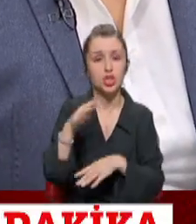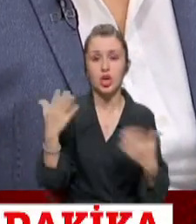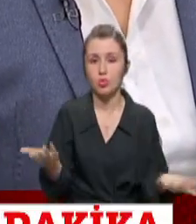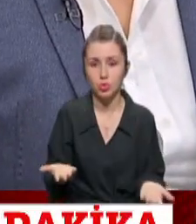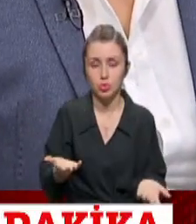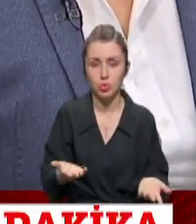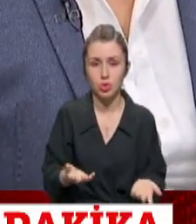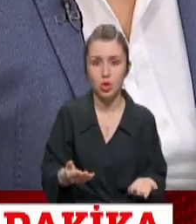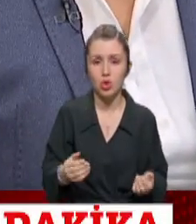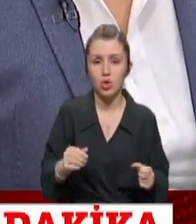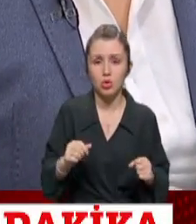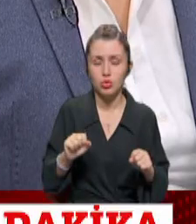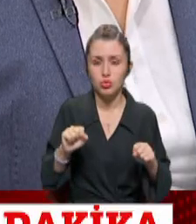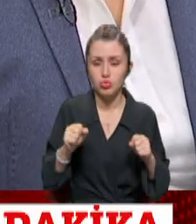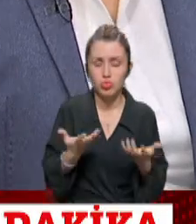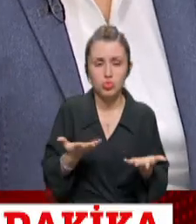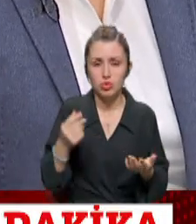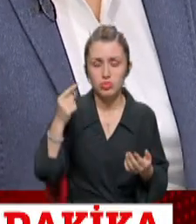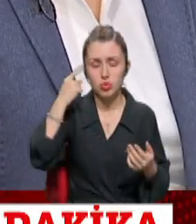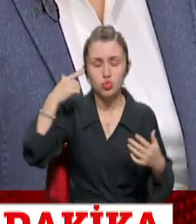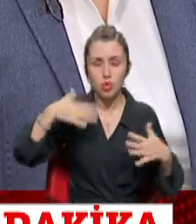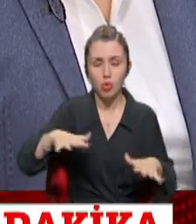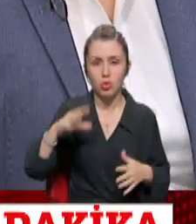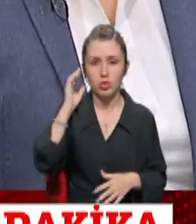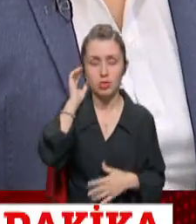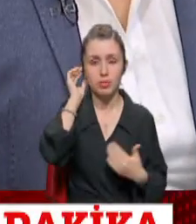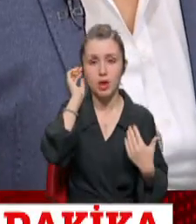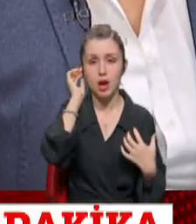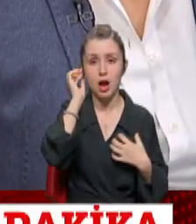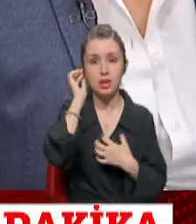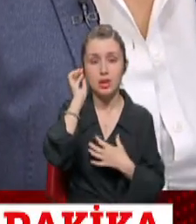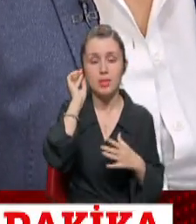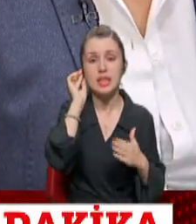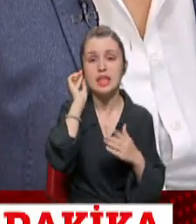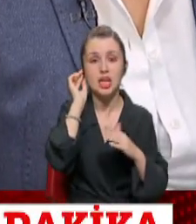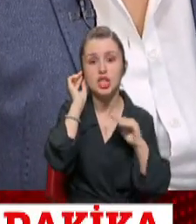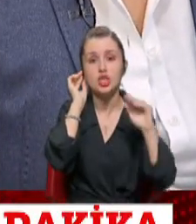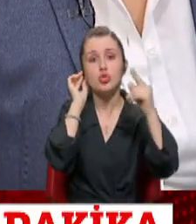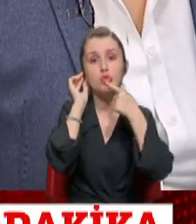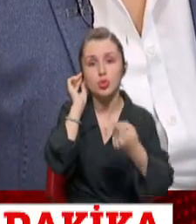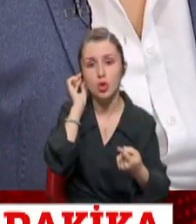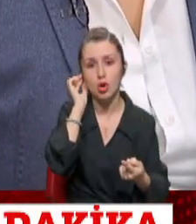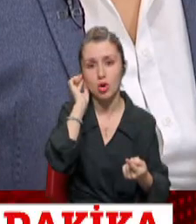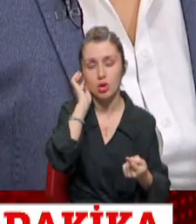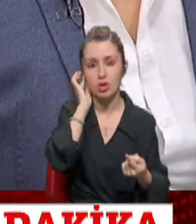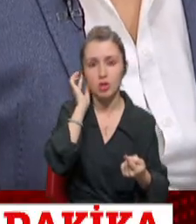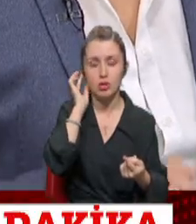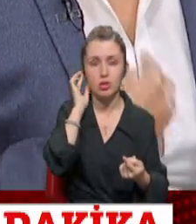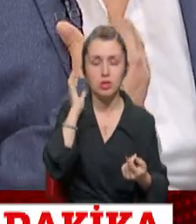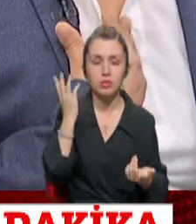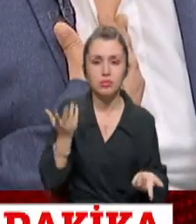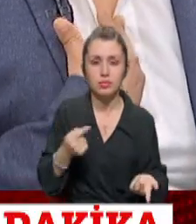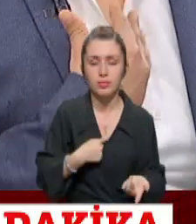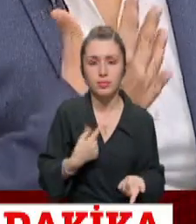hissedemiyoruz, donduk, uyuştuk. Ya benim annem ben niye yaşıyorum diye ağlıyor. Ya dram tükenmiştik.